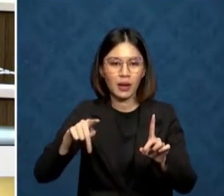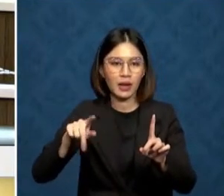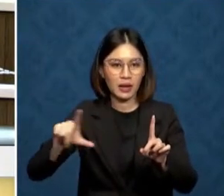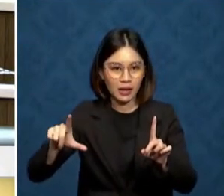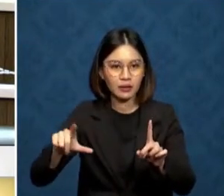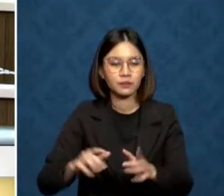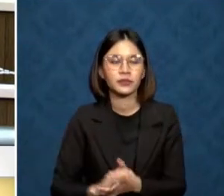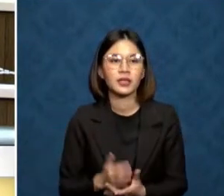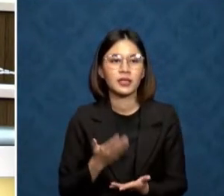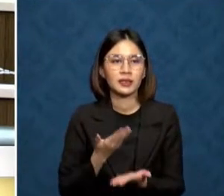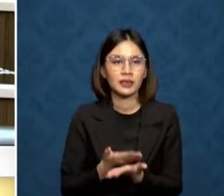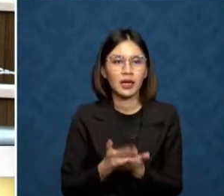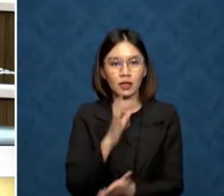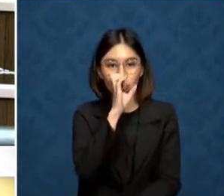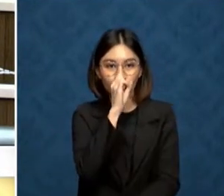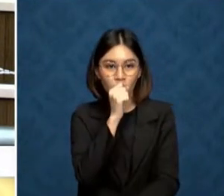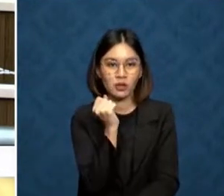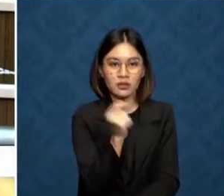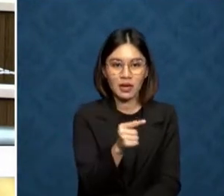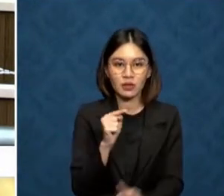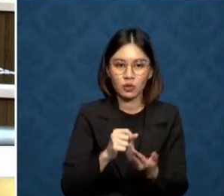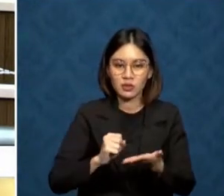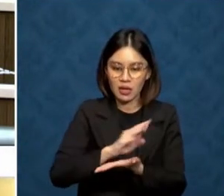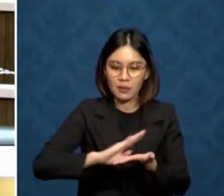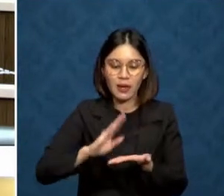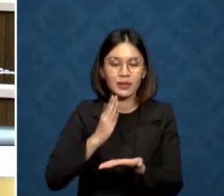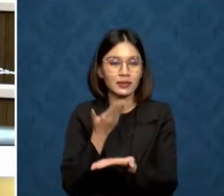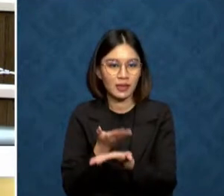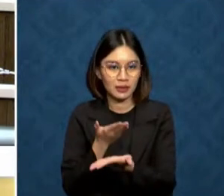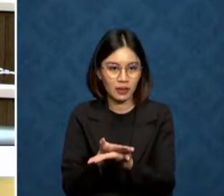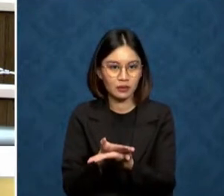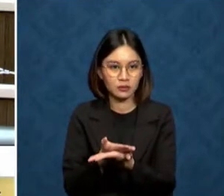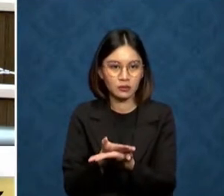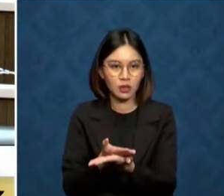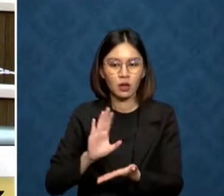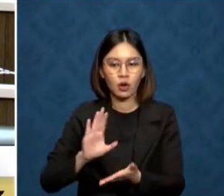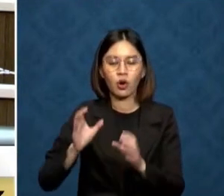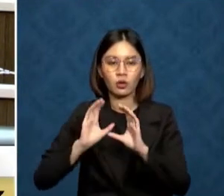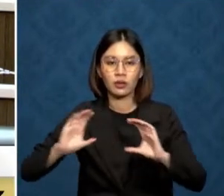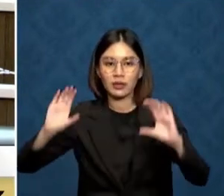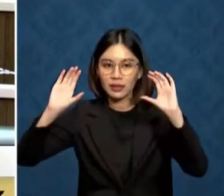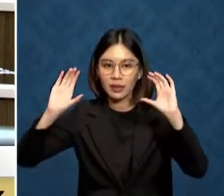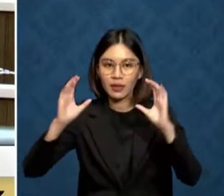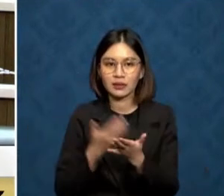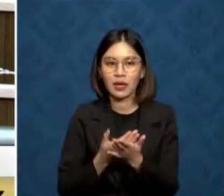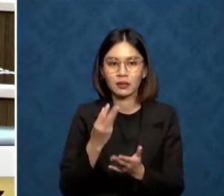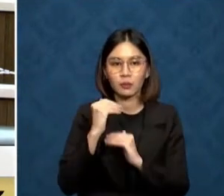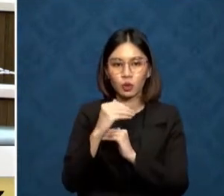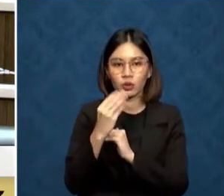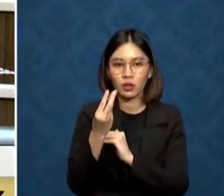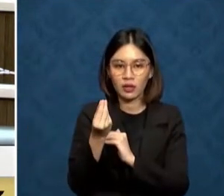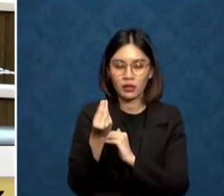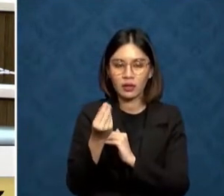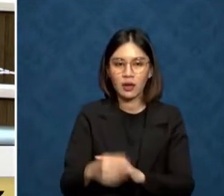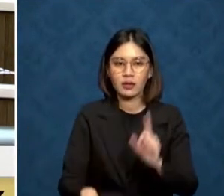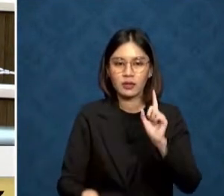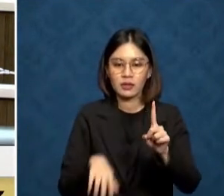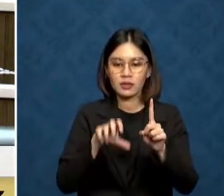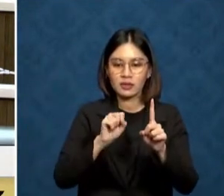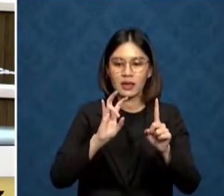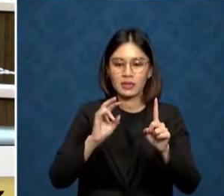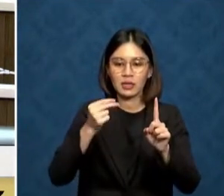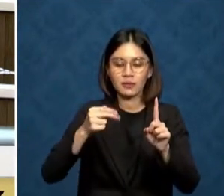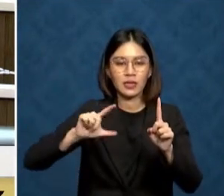ครัแล้วก็มีงบทนลองจ่ายของศาบันการเงินของรดในวงเงิน1,70